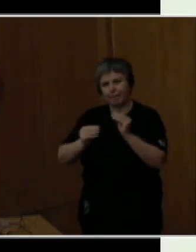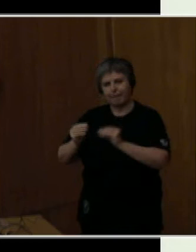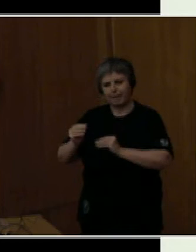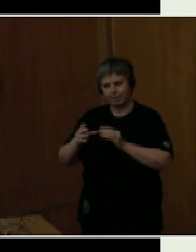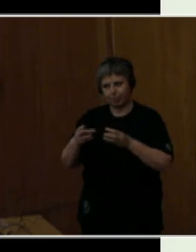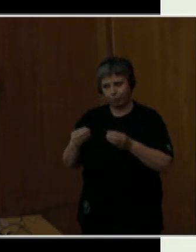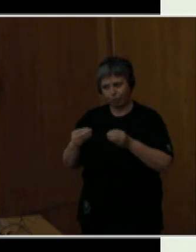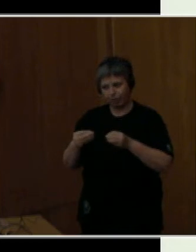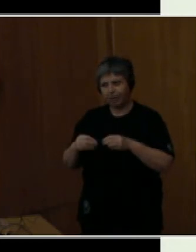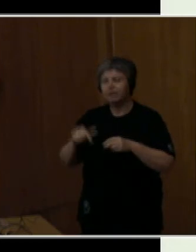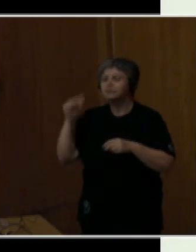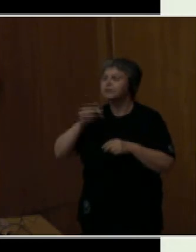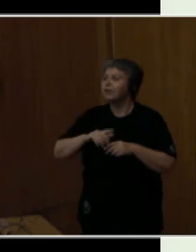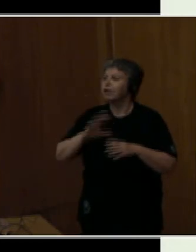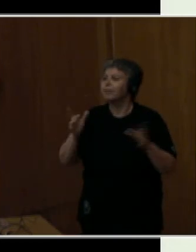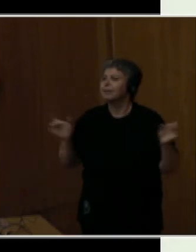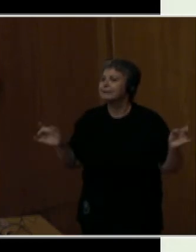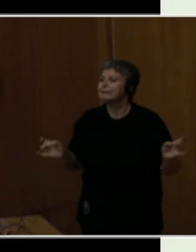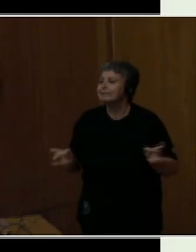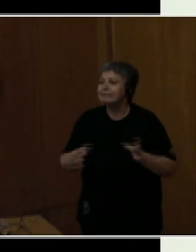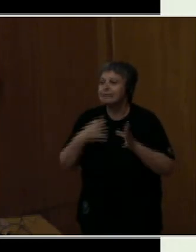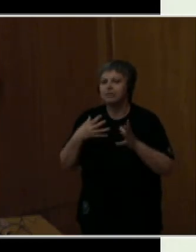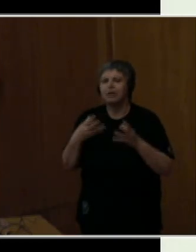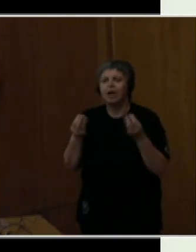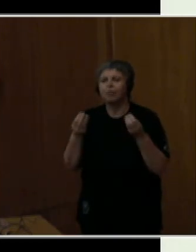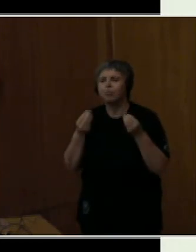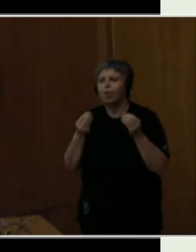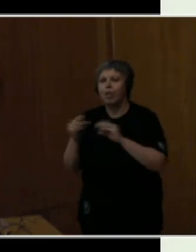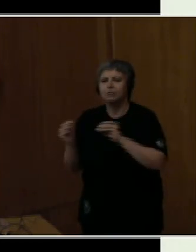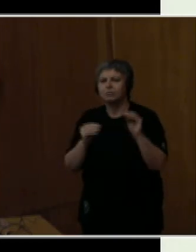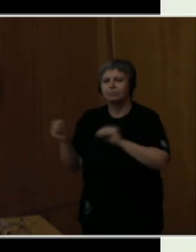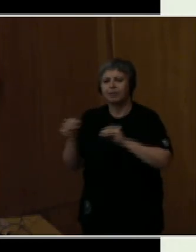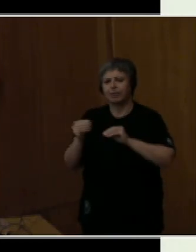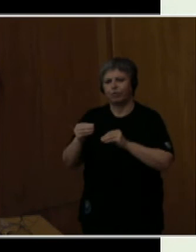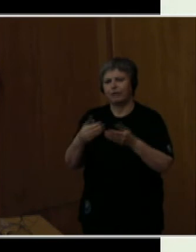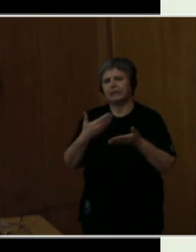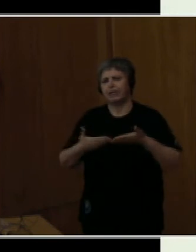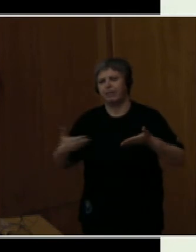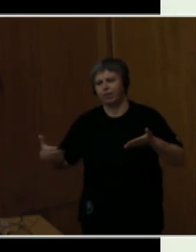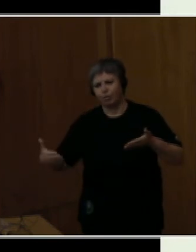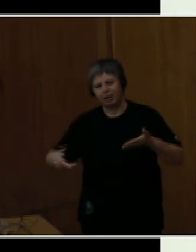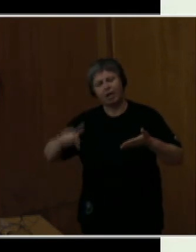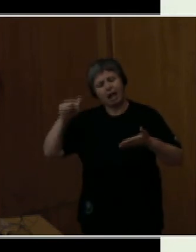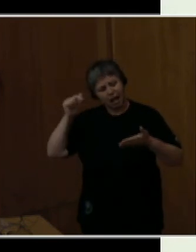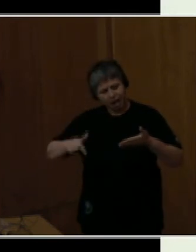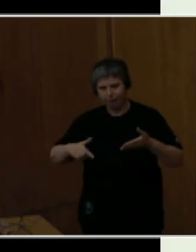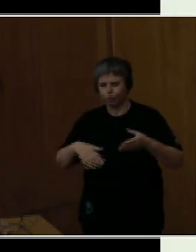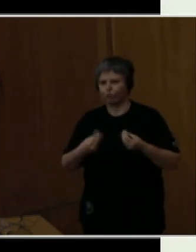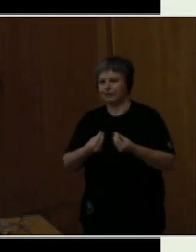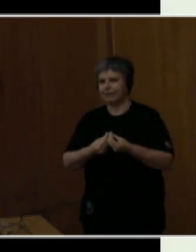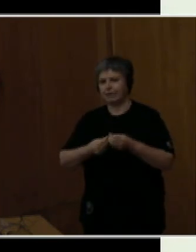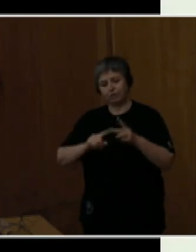παράλληλες για μετάδοση πολλαπλών μικρών κύματος και είναι κατάλληλες για μεγαλύτερο όγκο δεδομένων.